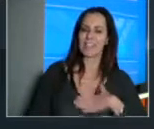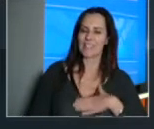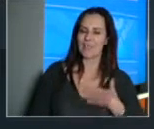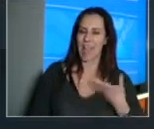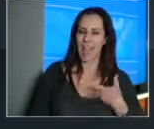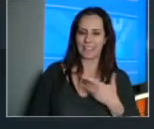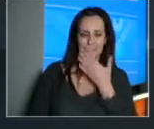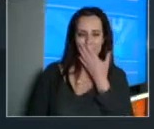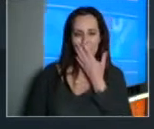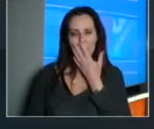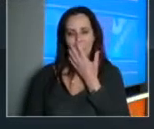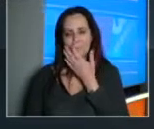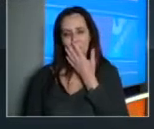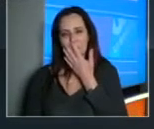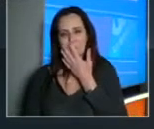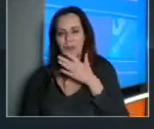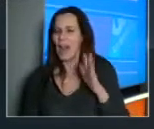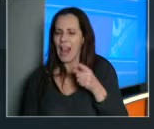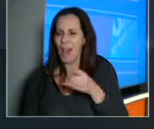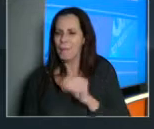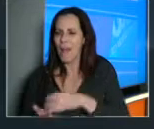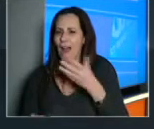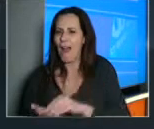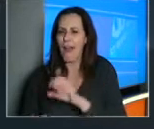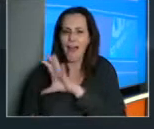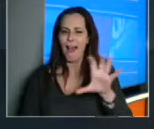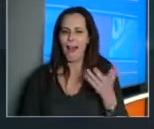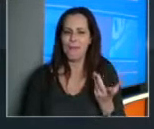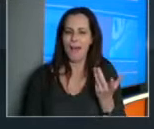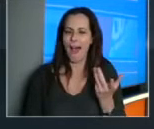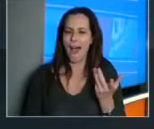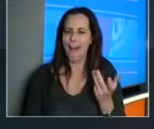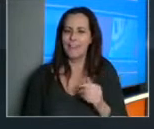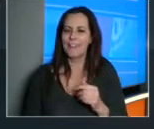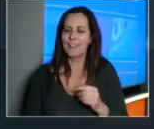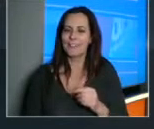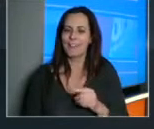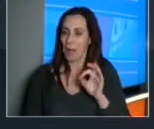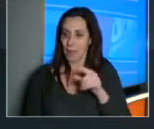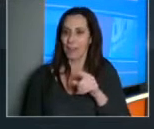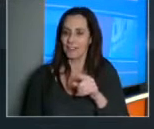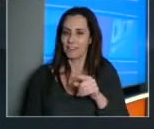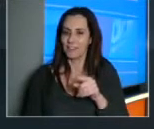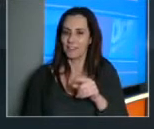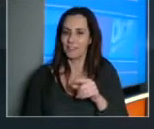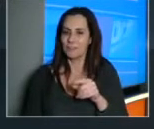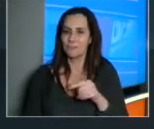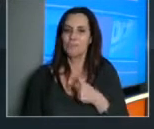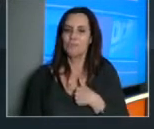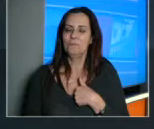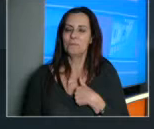חג שמח. רגע, בואו נעשה רק סדר, למה בכלל העלינו אותו לשידור? אז האמת שהייתה לי איזו